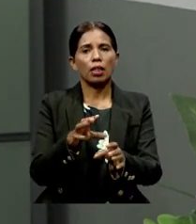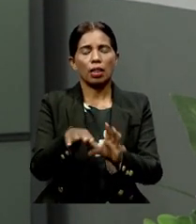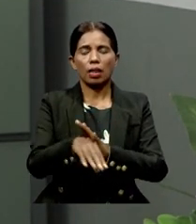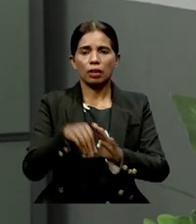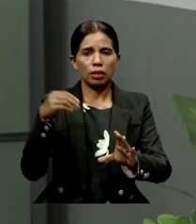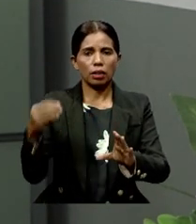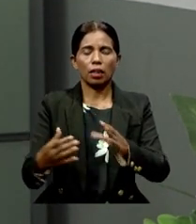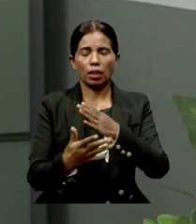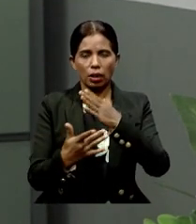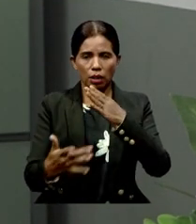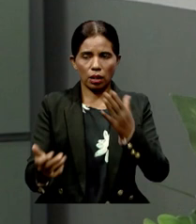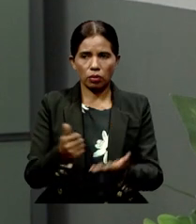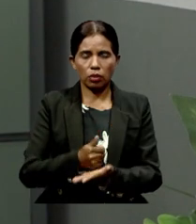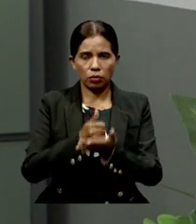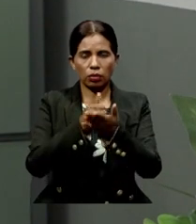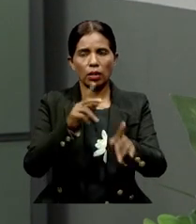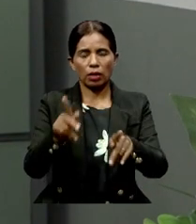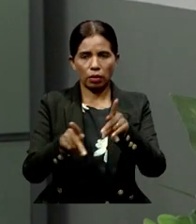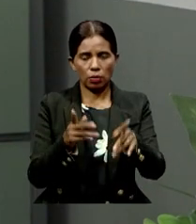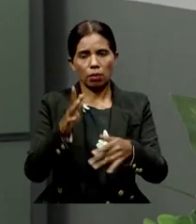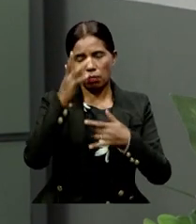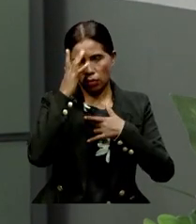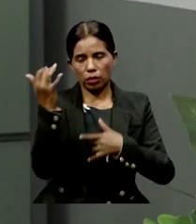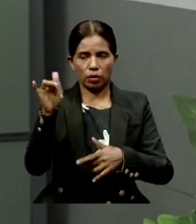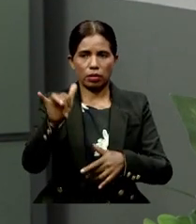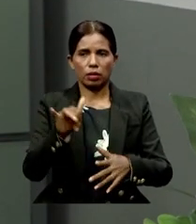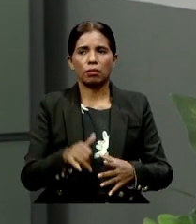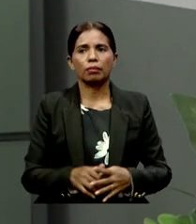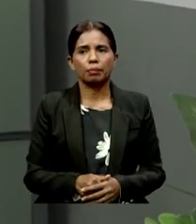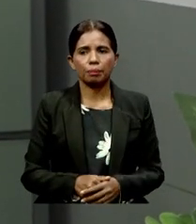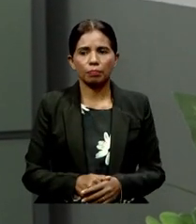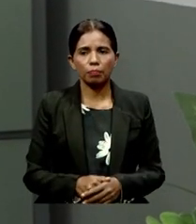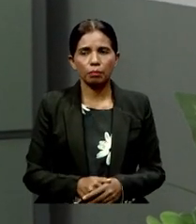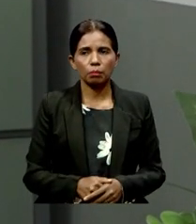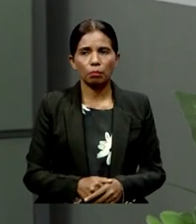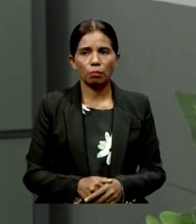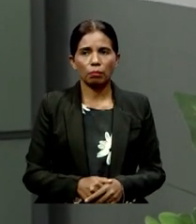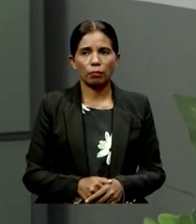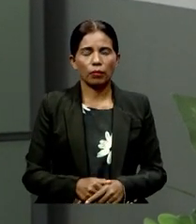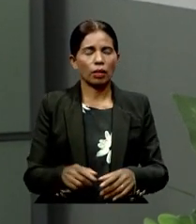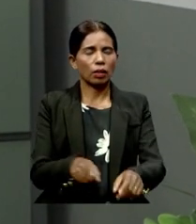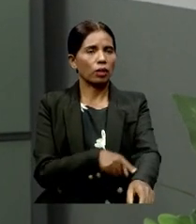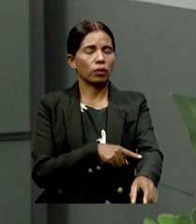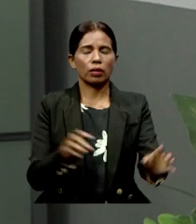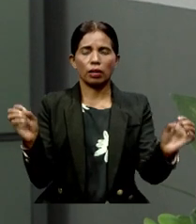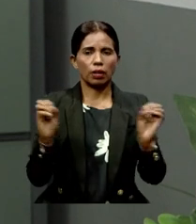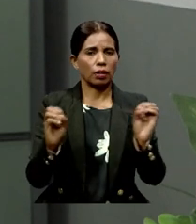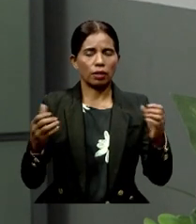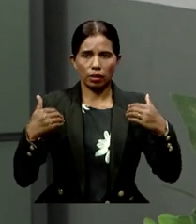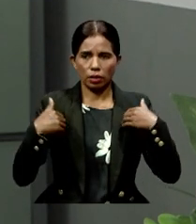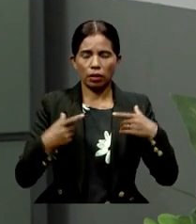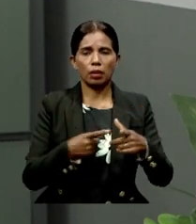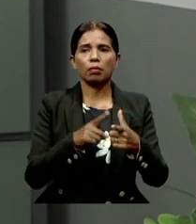daba moras ini nih mak halo diagnostiko. Kayak gini mak ini nih clear ona lah iha. Depois musuh